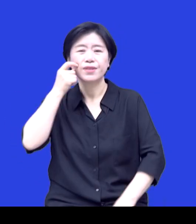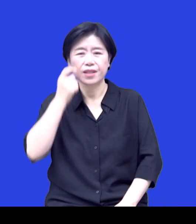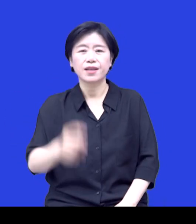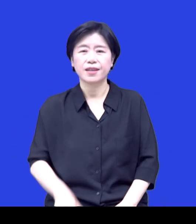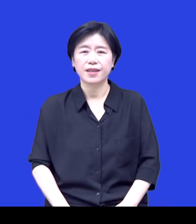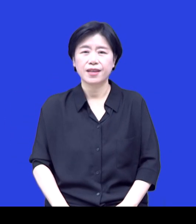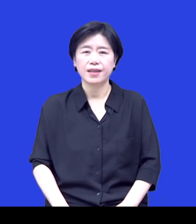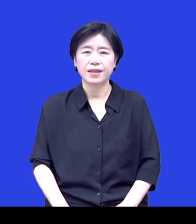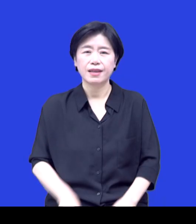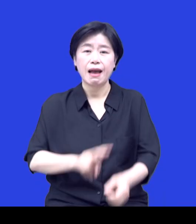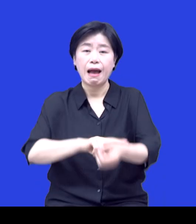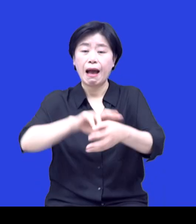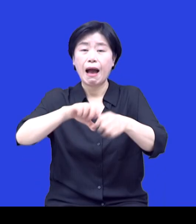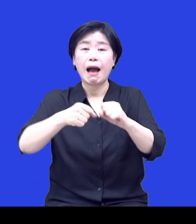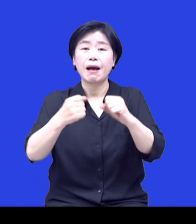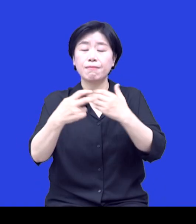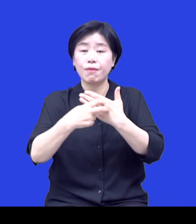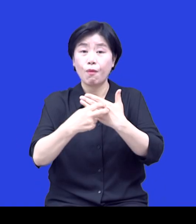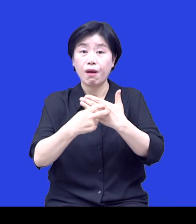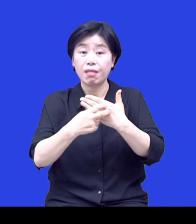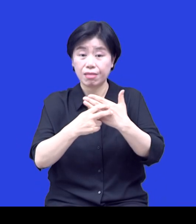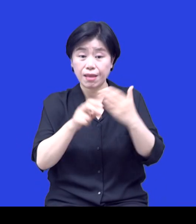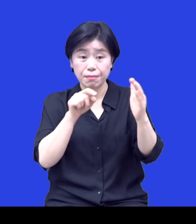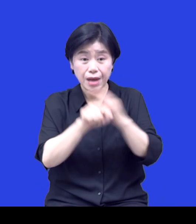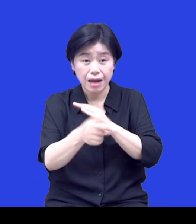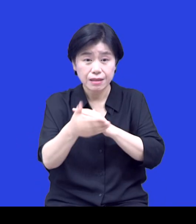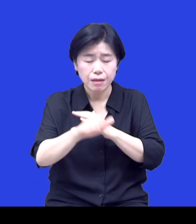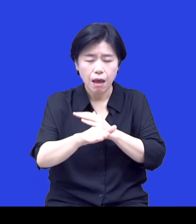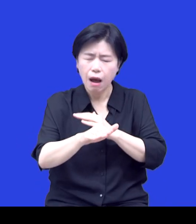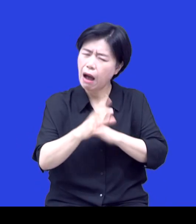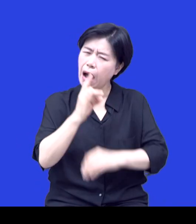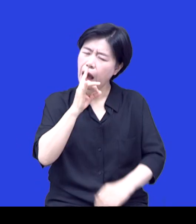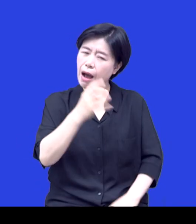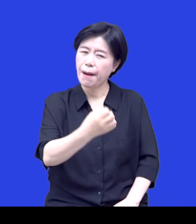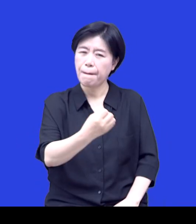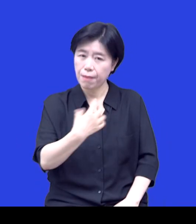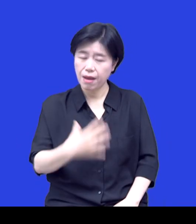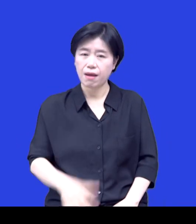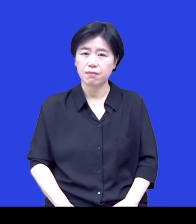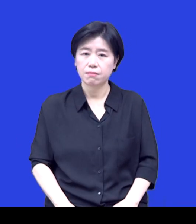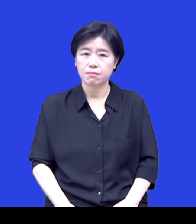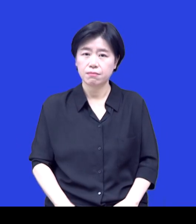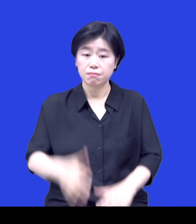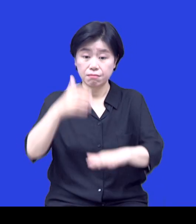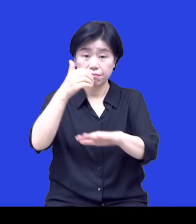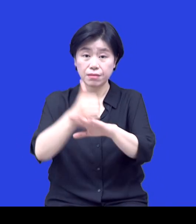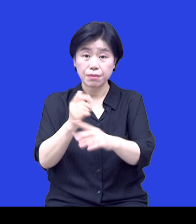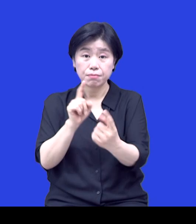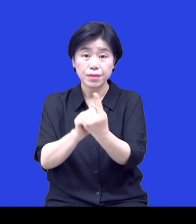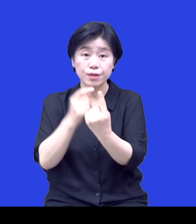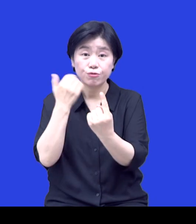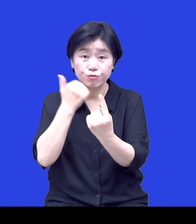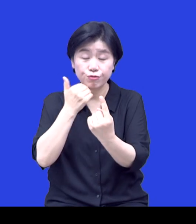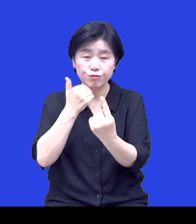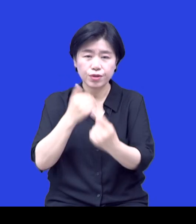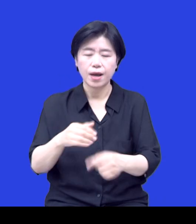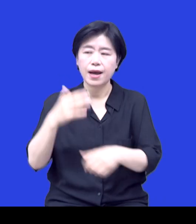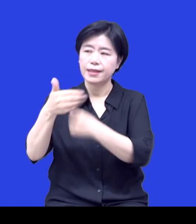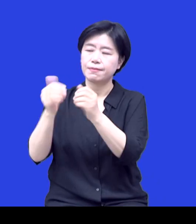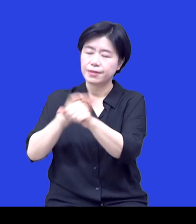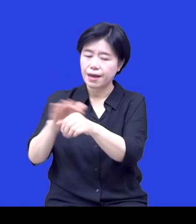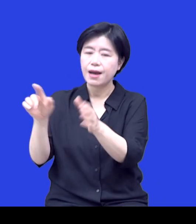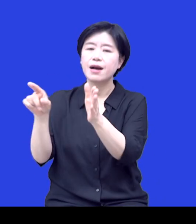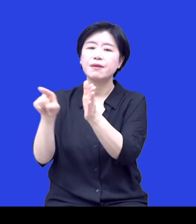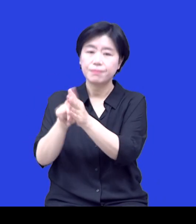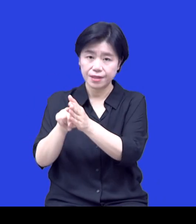한의도 너무 힘들어하고 그런데 굉장히 그 유명하신 한국에서 유명한 크리스천